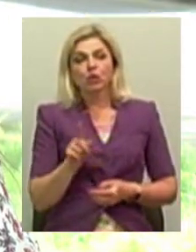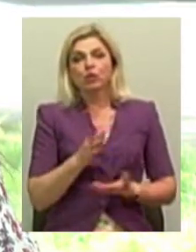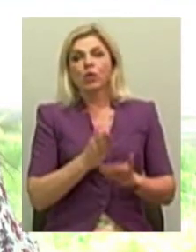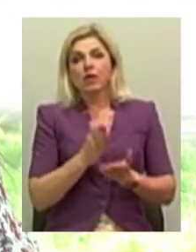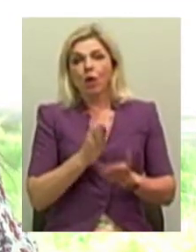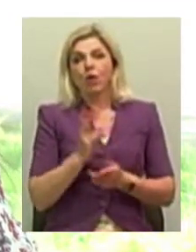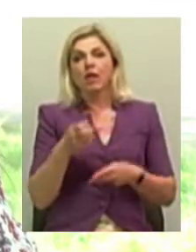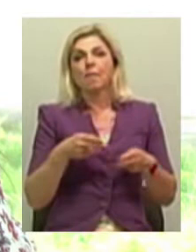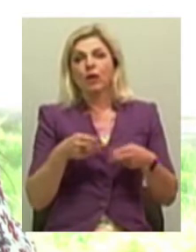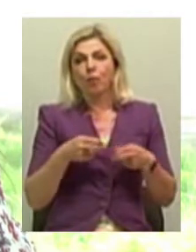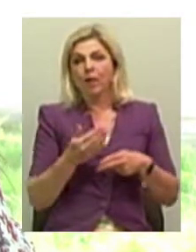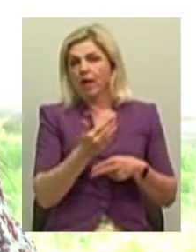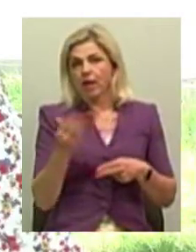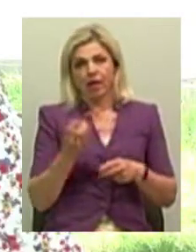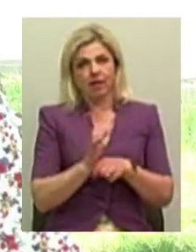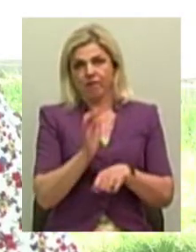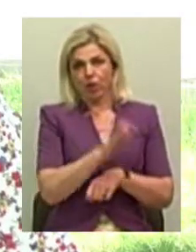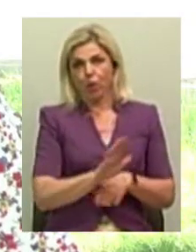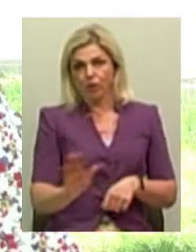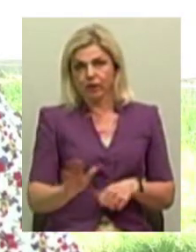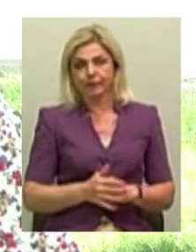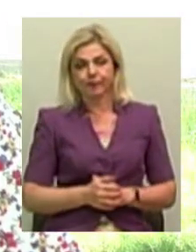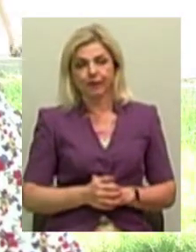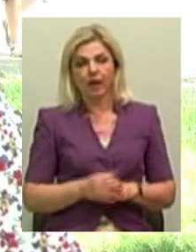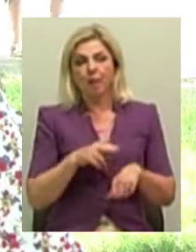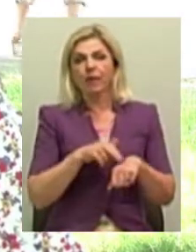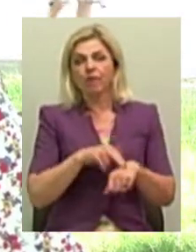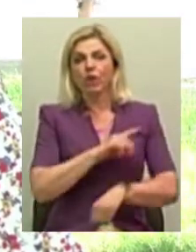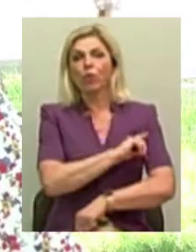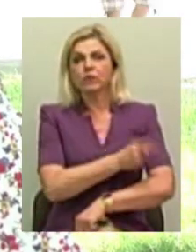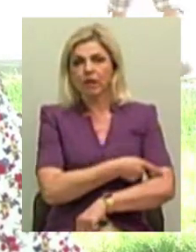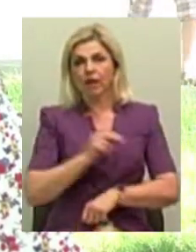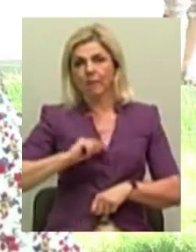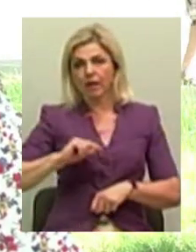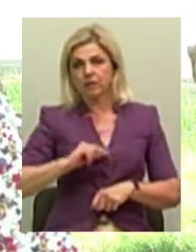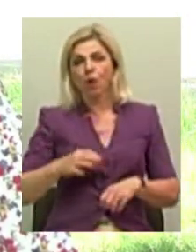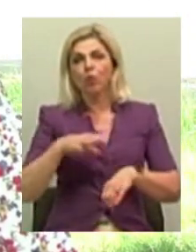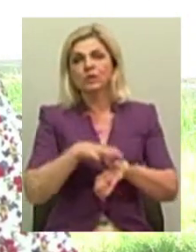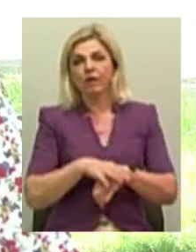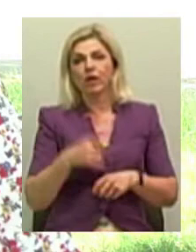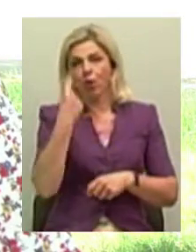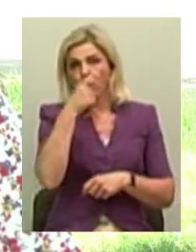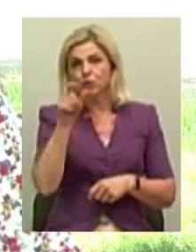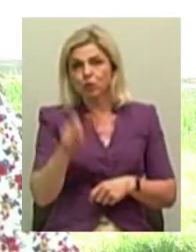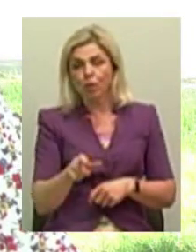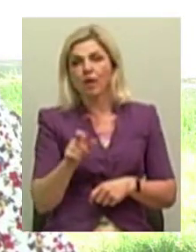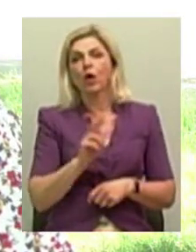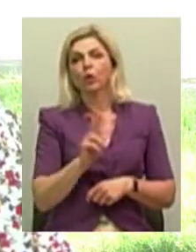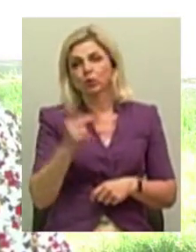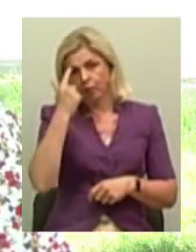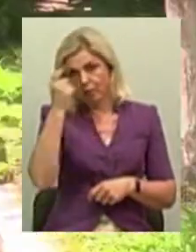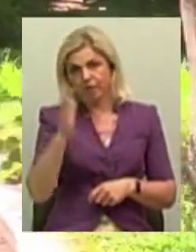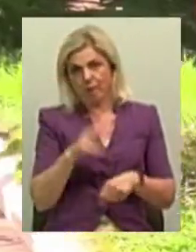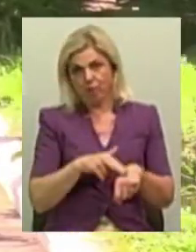на операції, їх не евакуйовували. Правоохоронці посилено працюють над встановленням особи, яка надає це повідомлення до